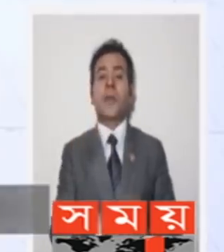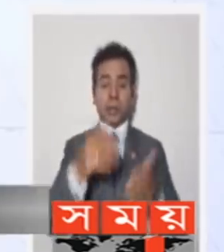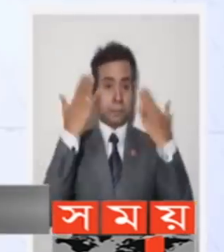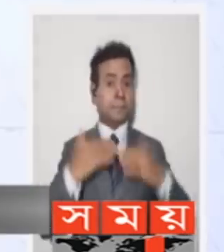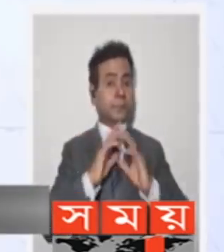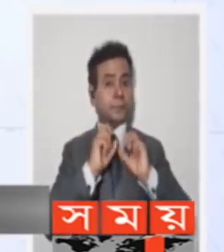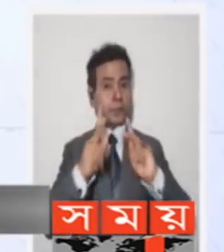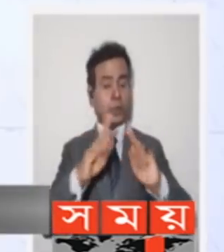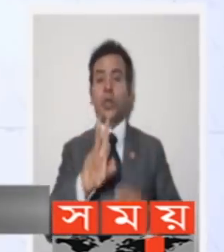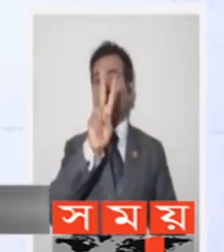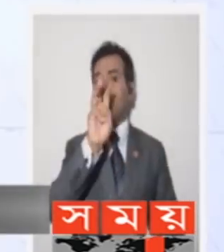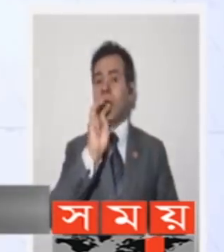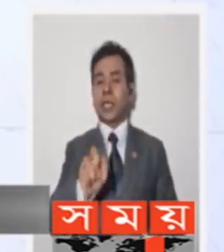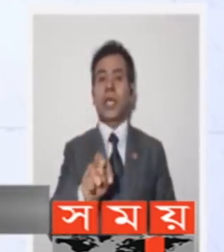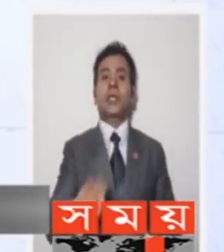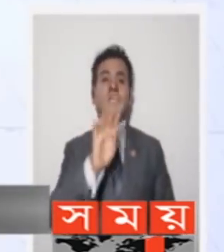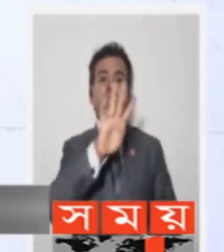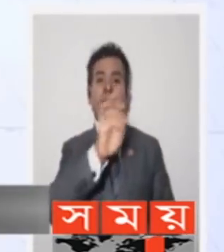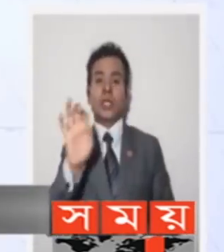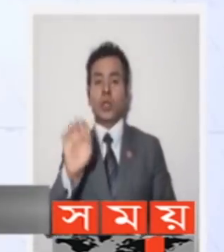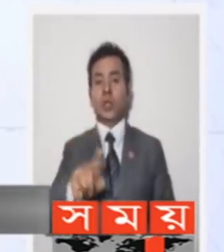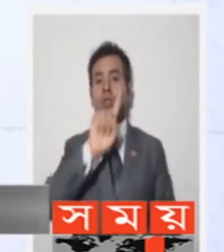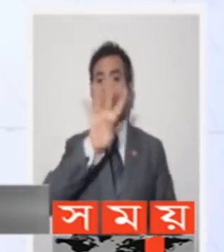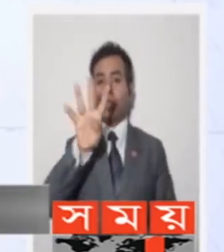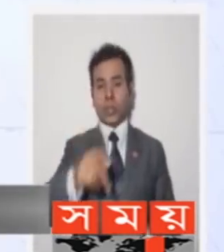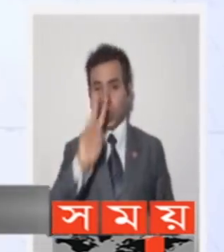মৃত্যু 214 জন এবং এ পর্যন্ত সুস্থ